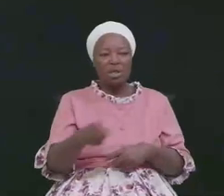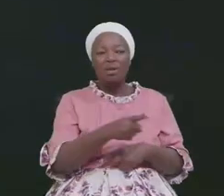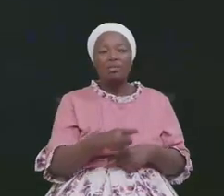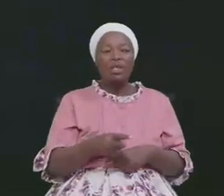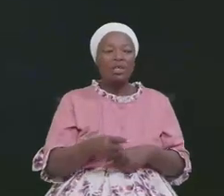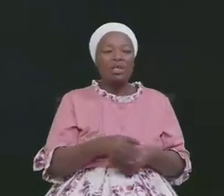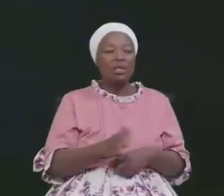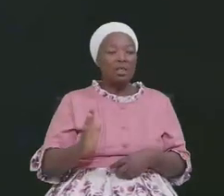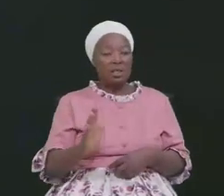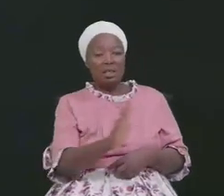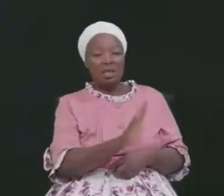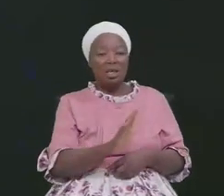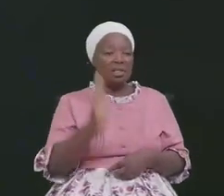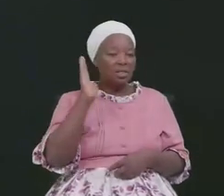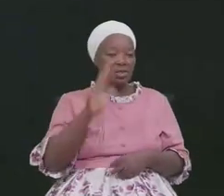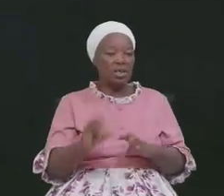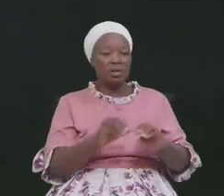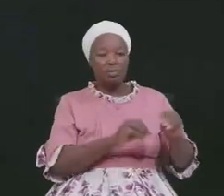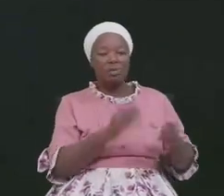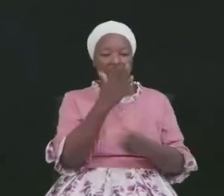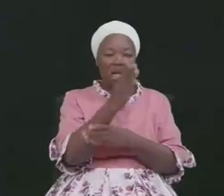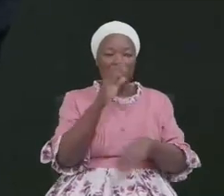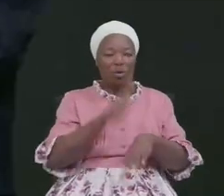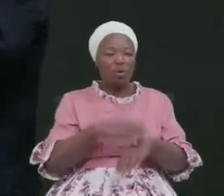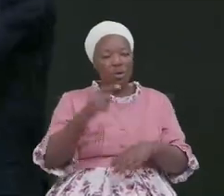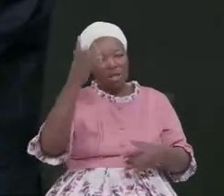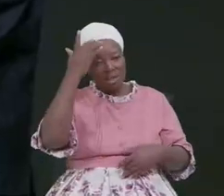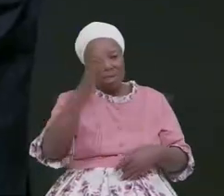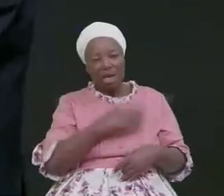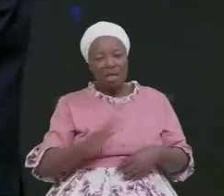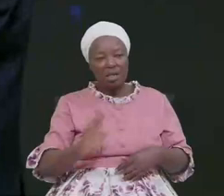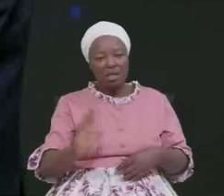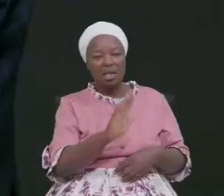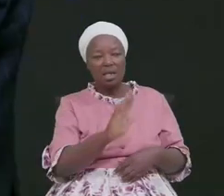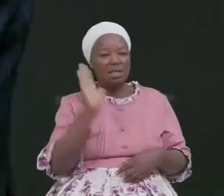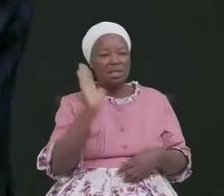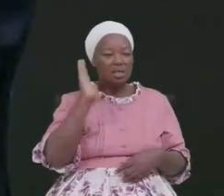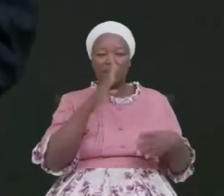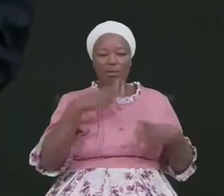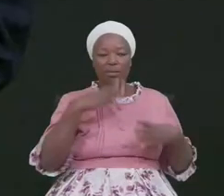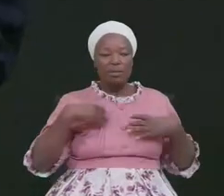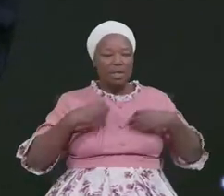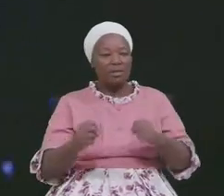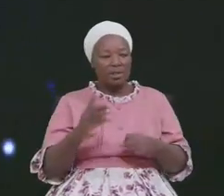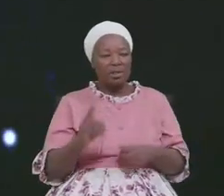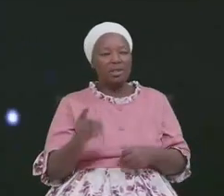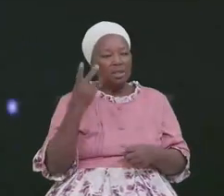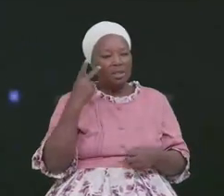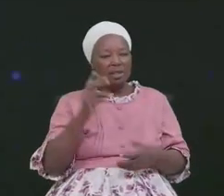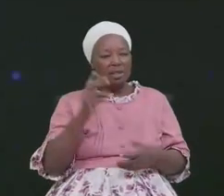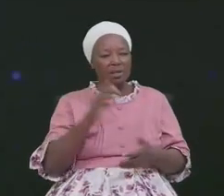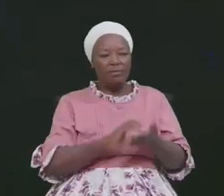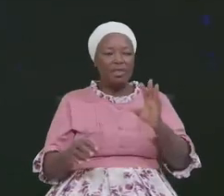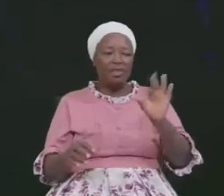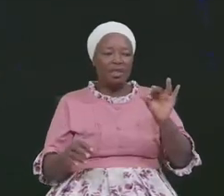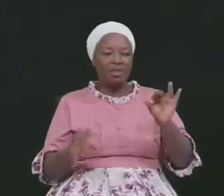aux malades et les malades seront guéris. Verset 19, on dit, le Seigneur, après